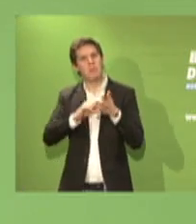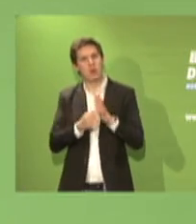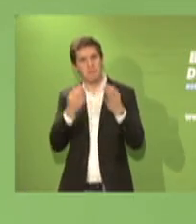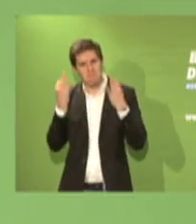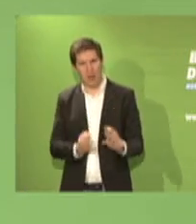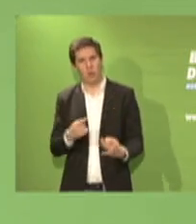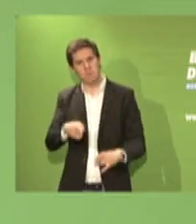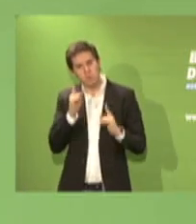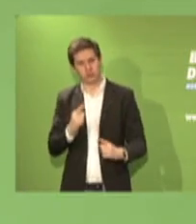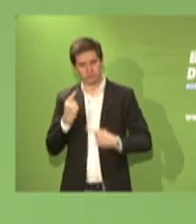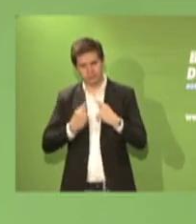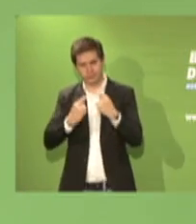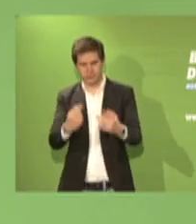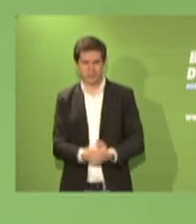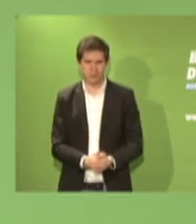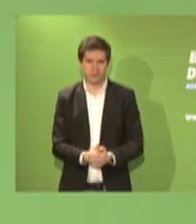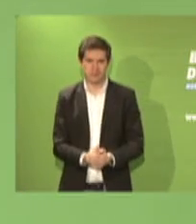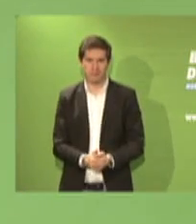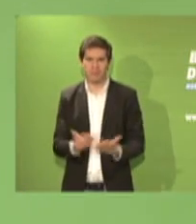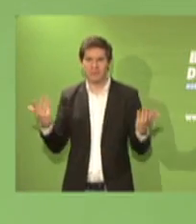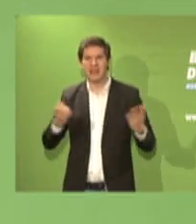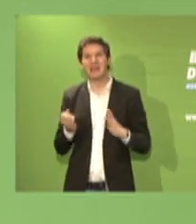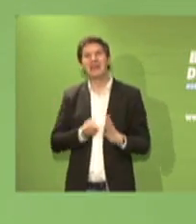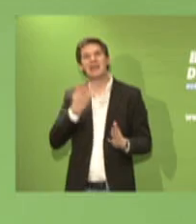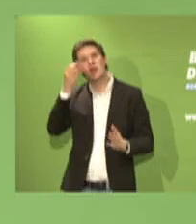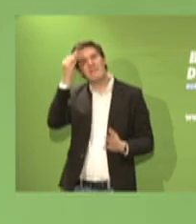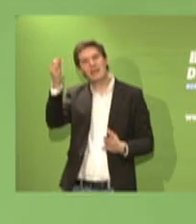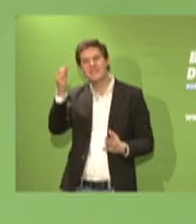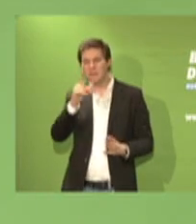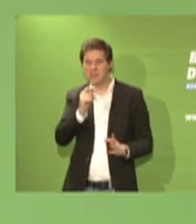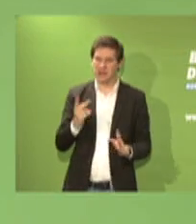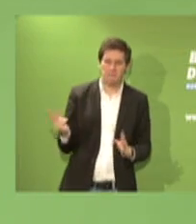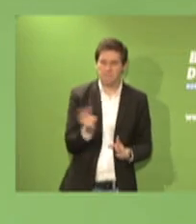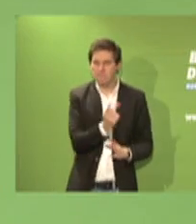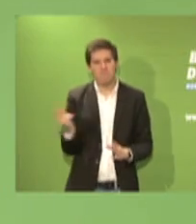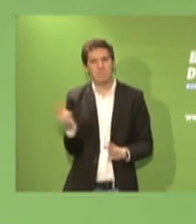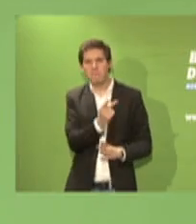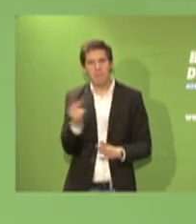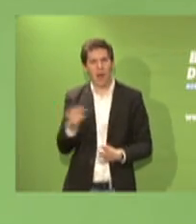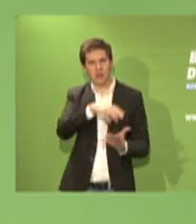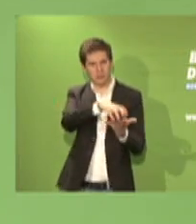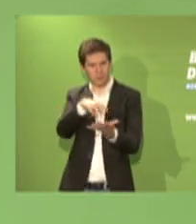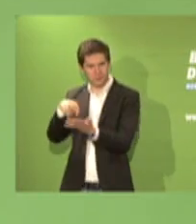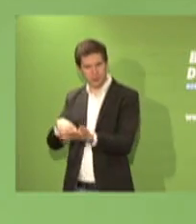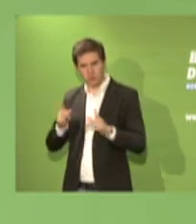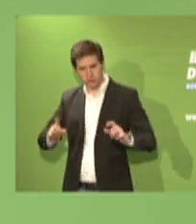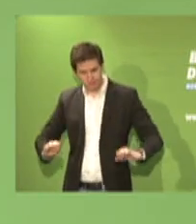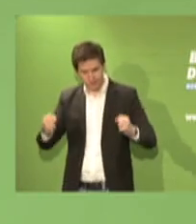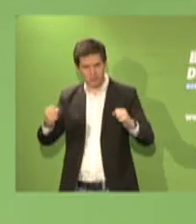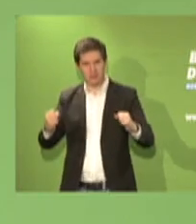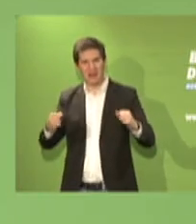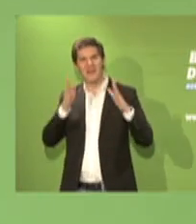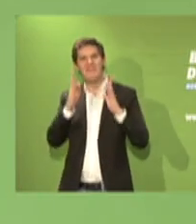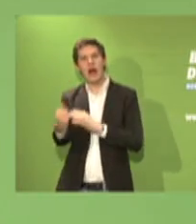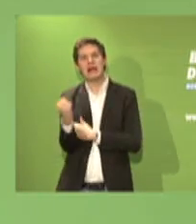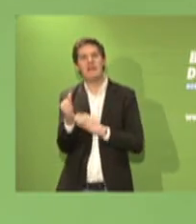sie vorantreiben. Innovativ auf weiche Standortfaktoren zu setzen, um dem kommenden Fachkräftemangel